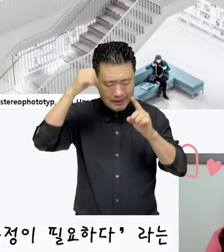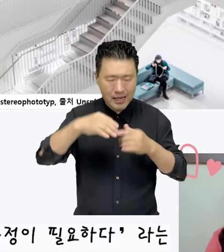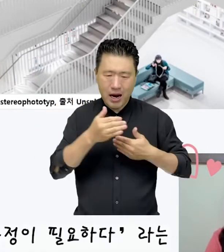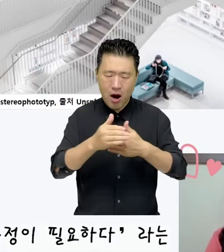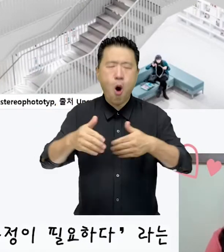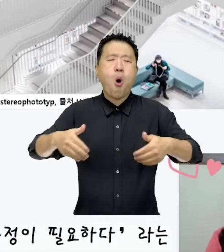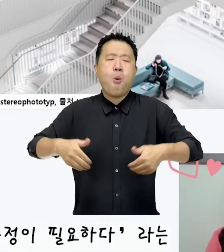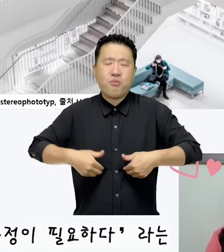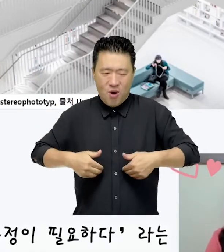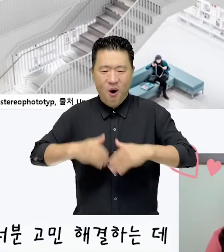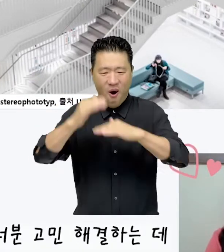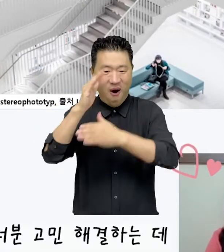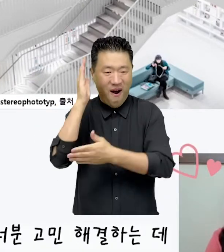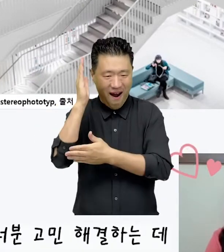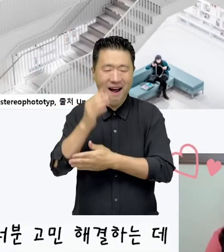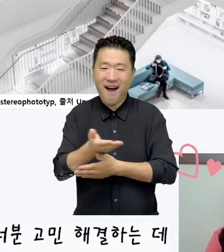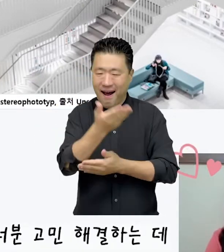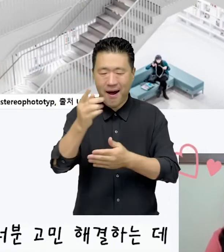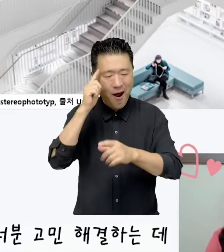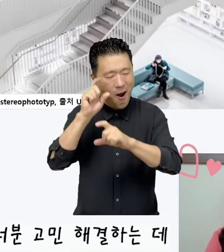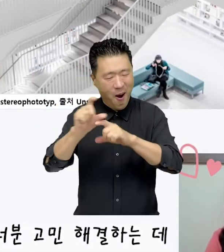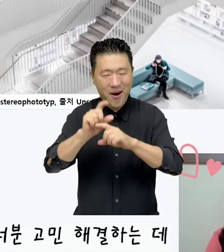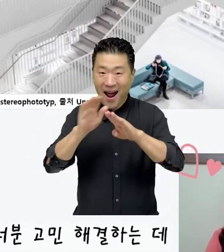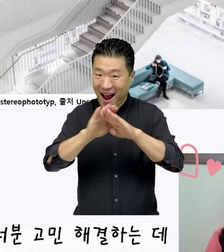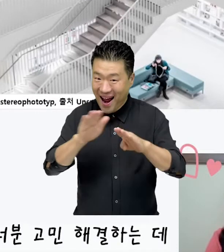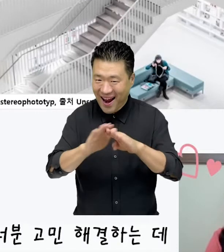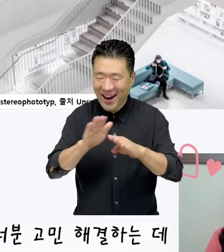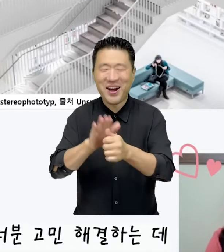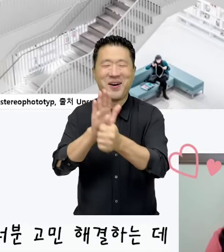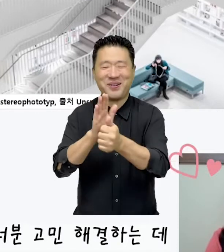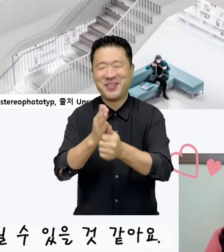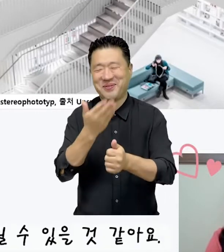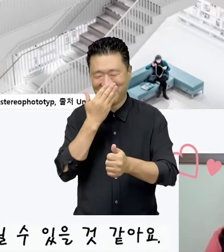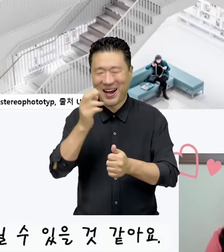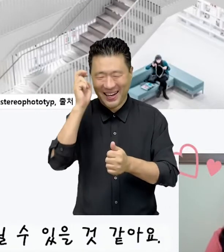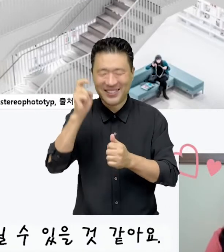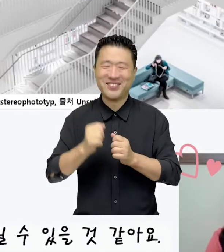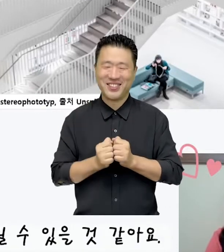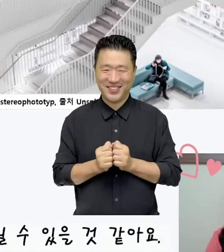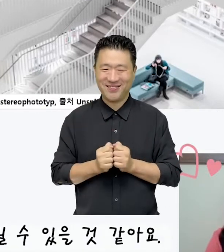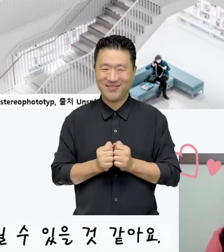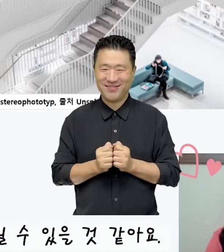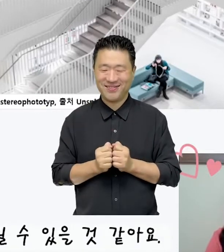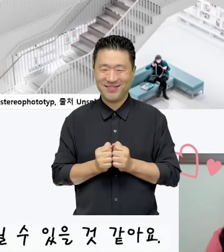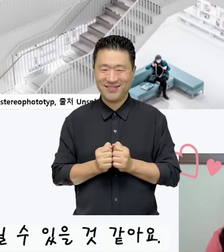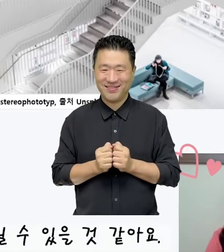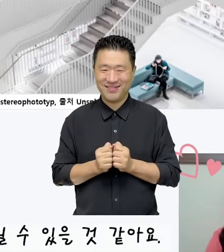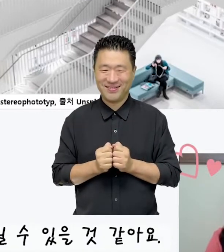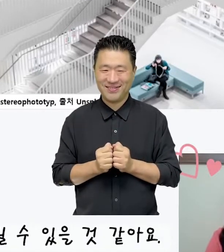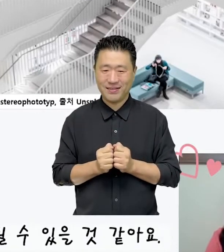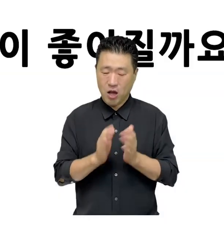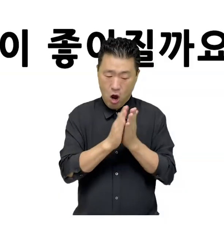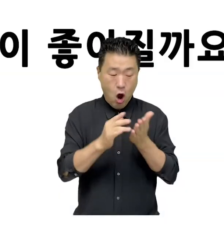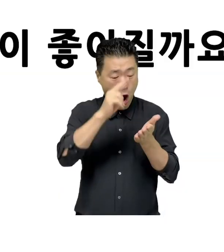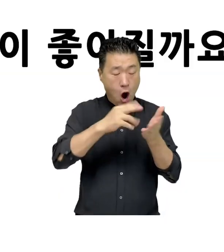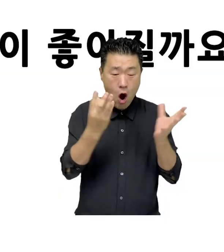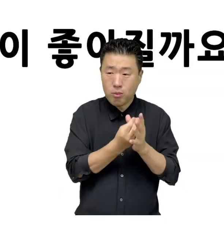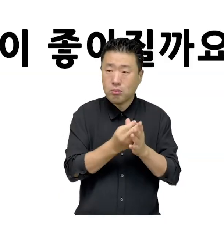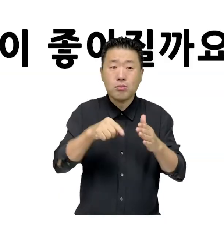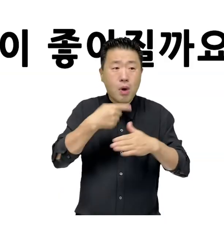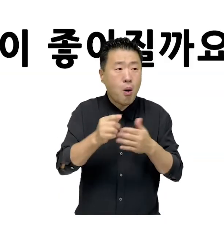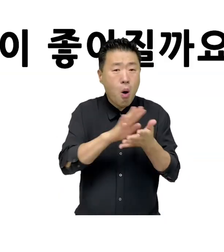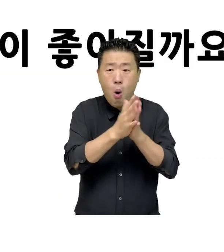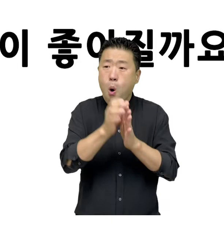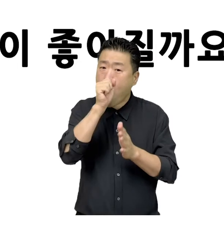과정이 필요하다라는 이야기 부분이 좀 여러분 고민 해결하는 데 조금 도움이 될 수 있을 것 같아요. 책을